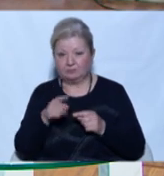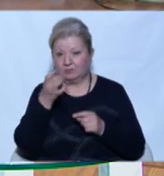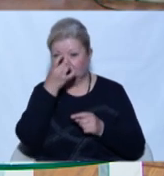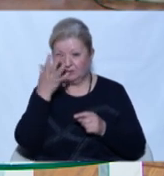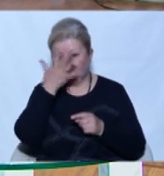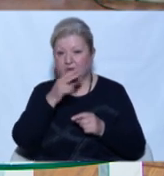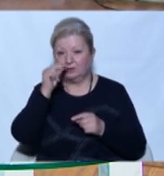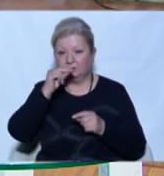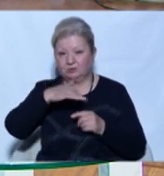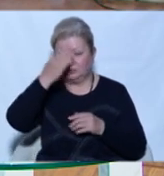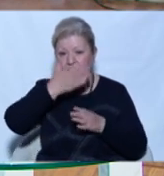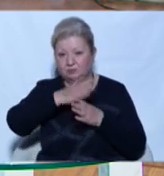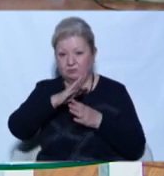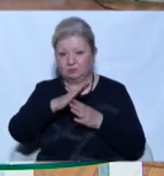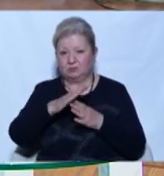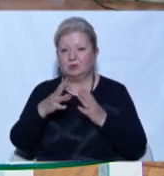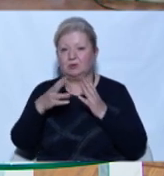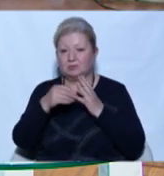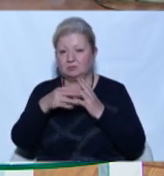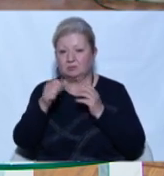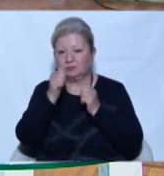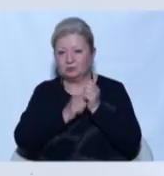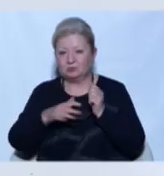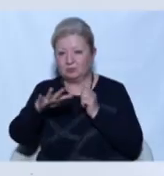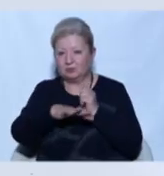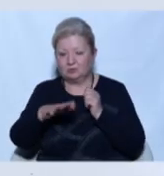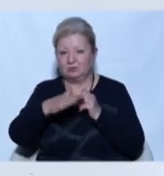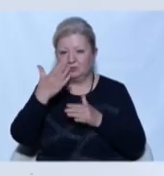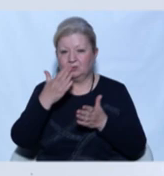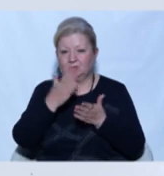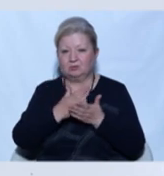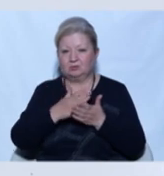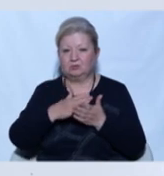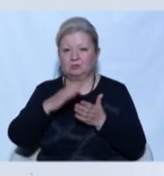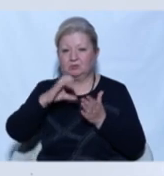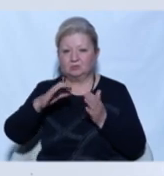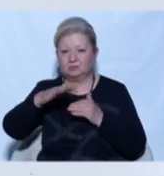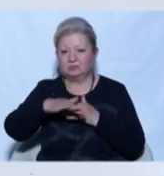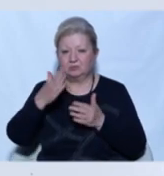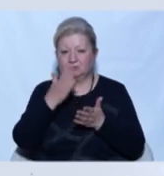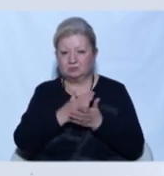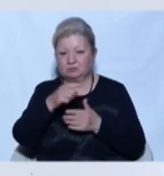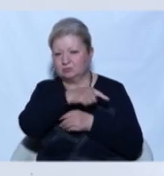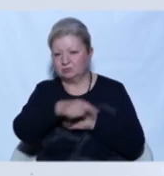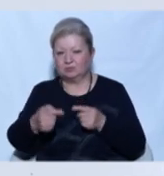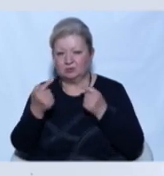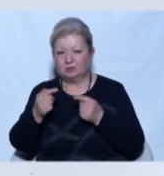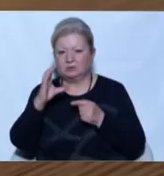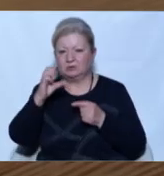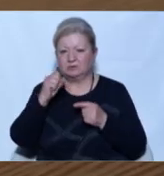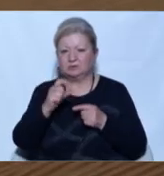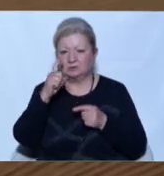აფრიკის ჩრდილოეთი ნაწილი, ხმელთაშუა ზღვის სანაპირო და მის სამხრეთით მდებარე უშველებელი ზეგანი, საჰარის